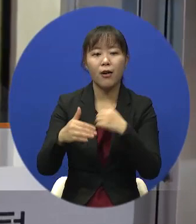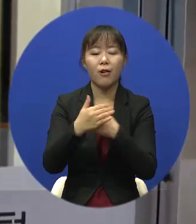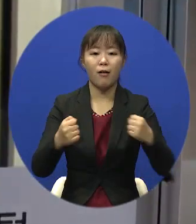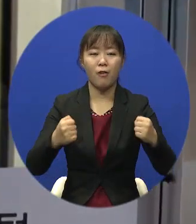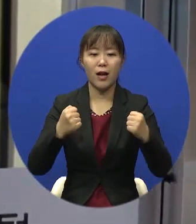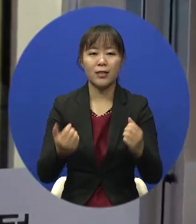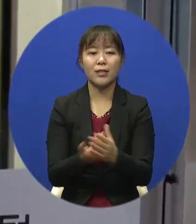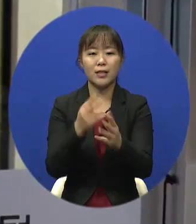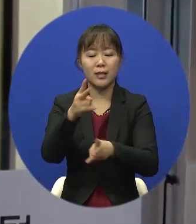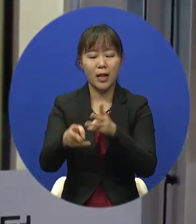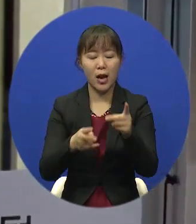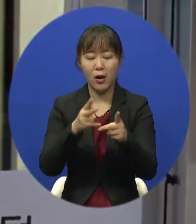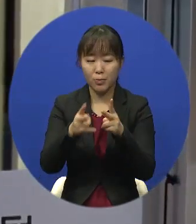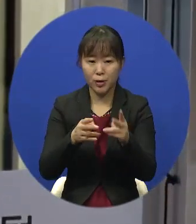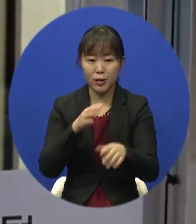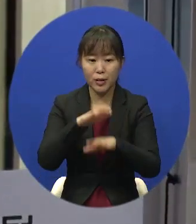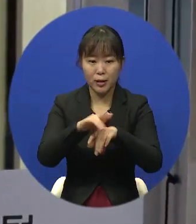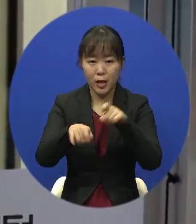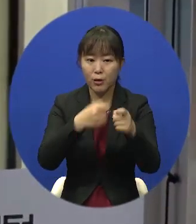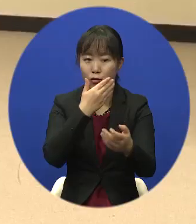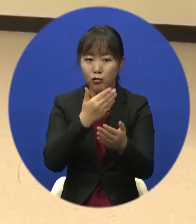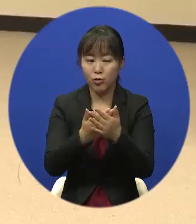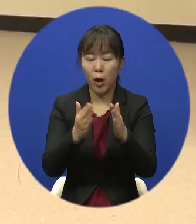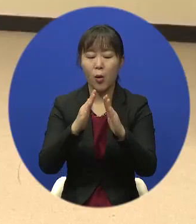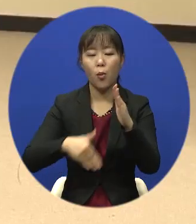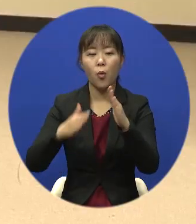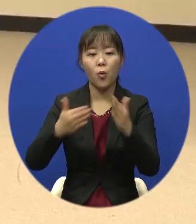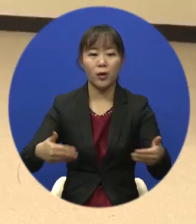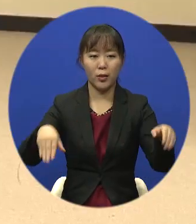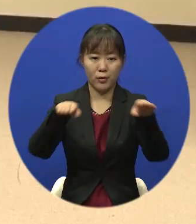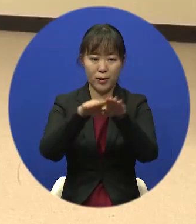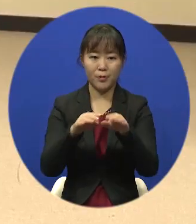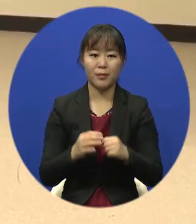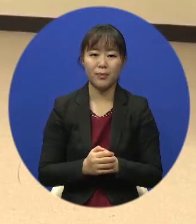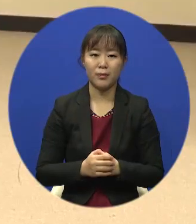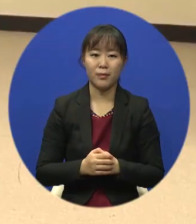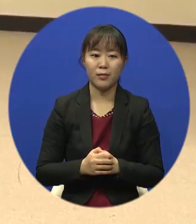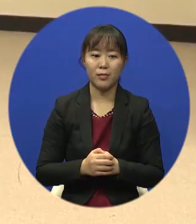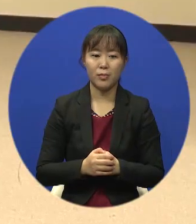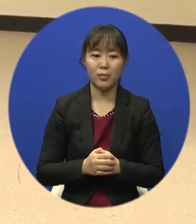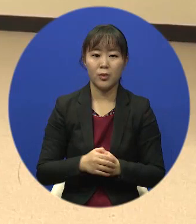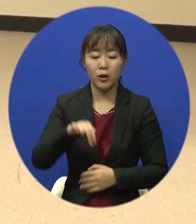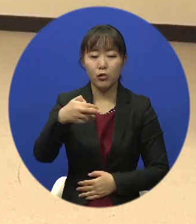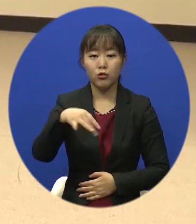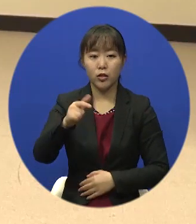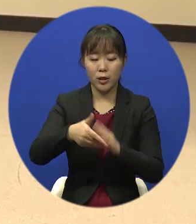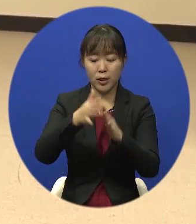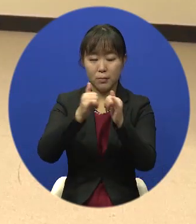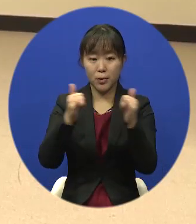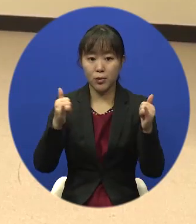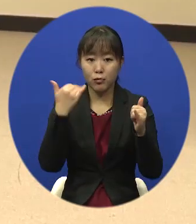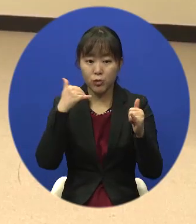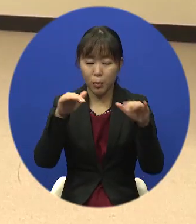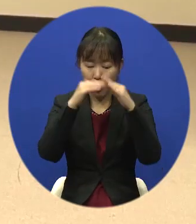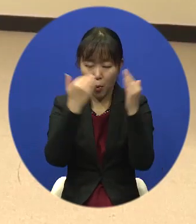사업을 수행하는 중요한 공공기관입니다. 순천 시민이라면 누구나 이용 가능한